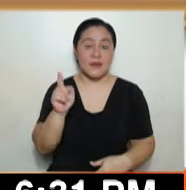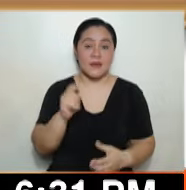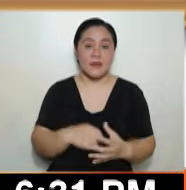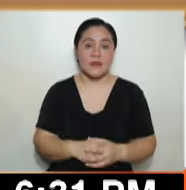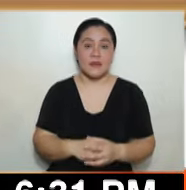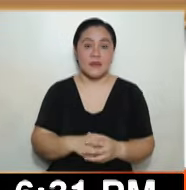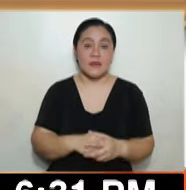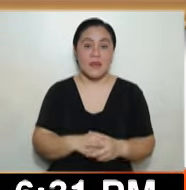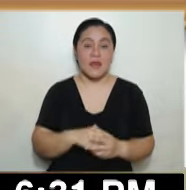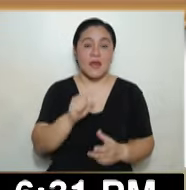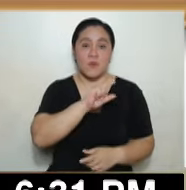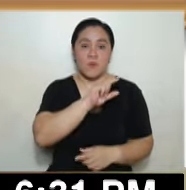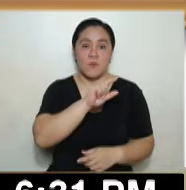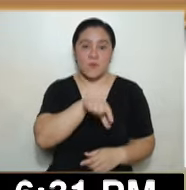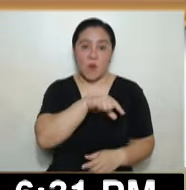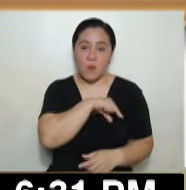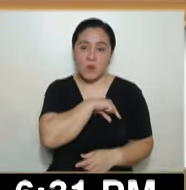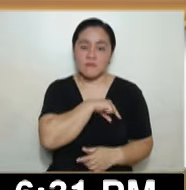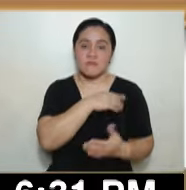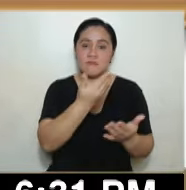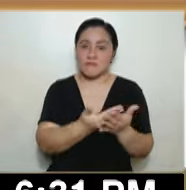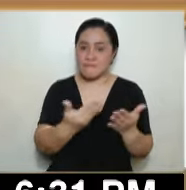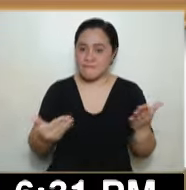qualities and resources ang mas